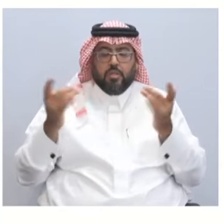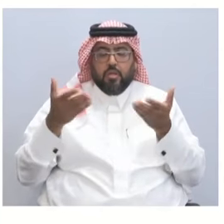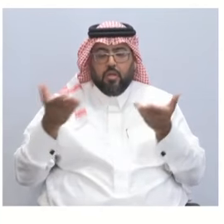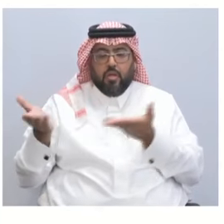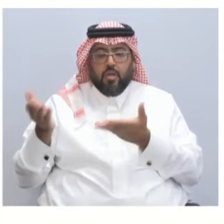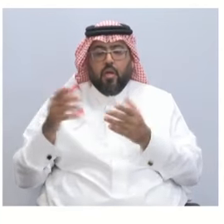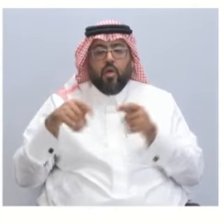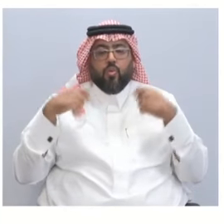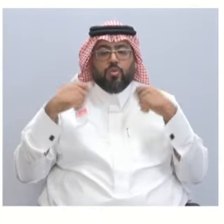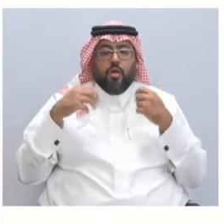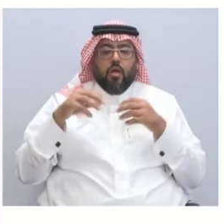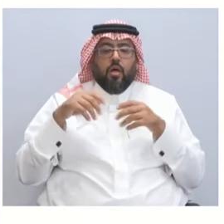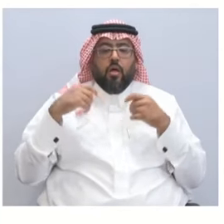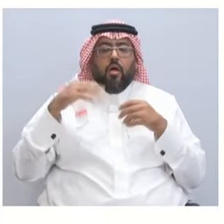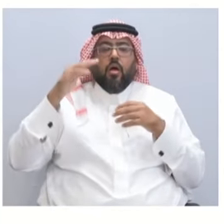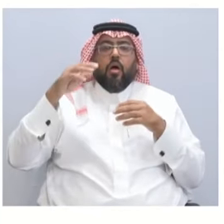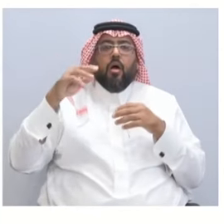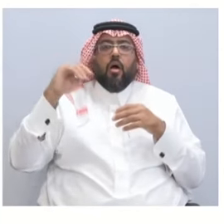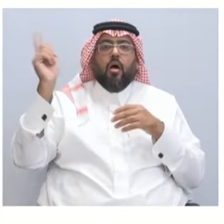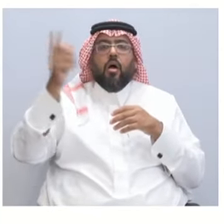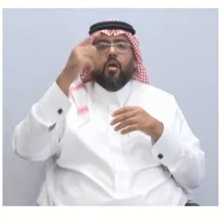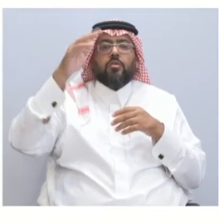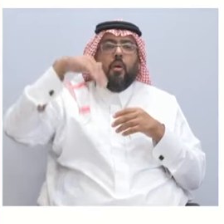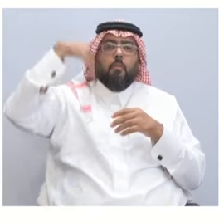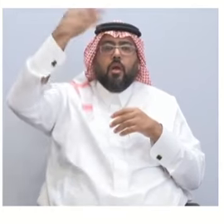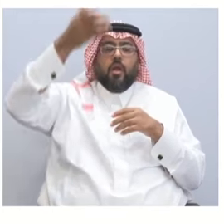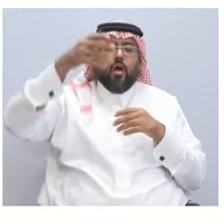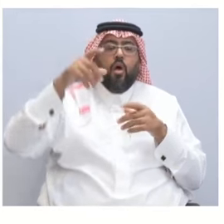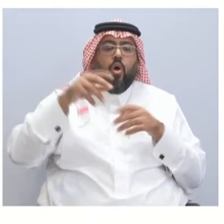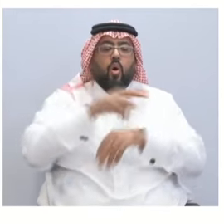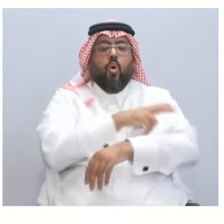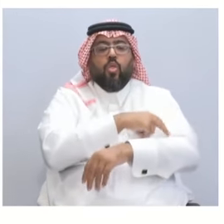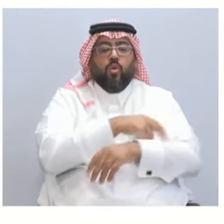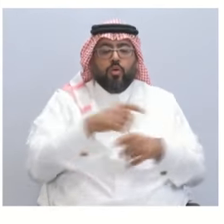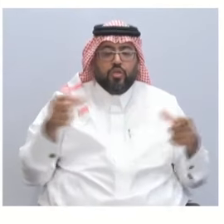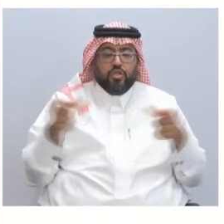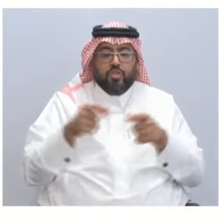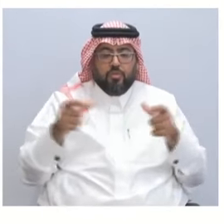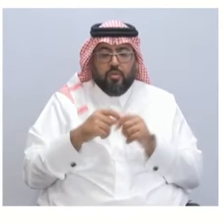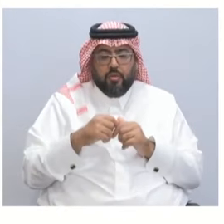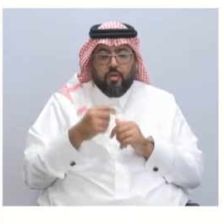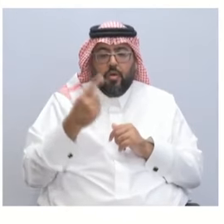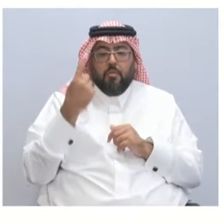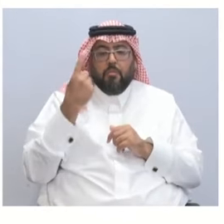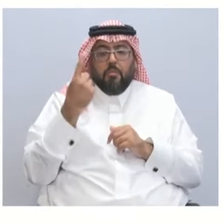من وزراء خارجيه الدول الاعضاء ويعقد اجتماعاته